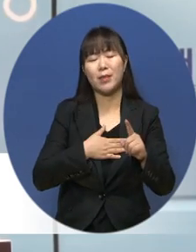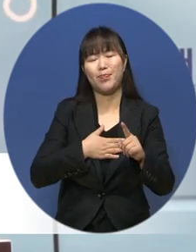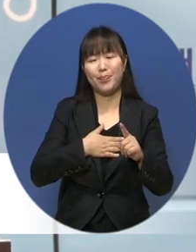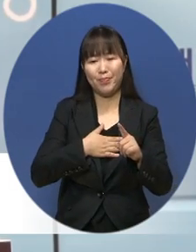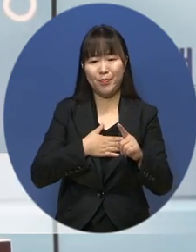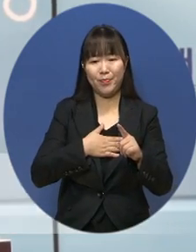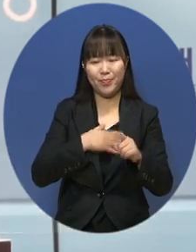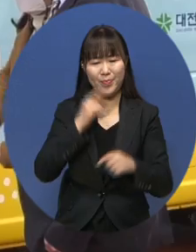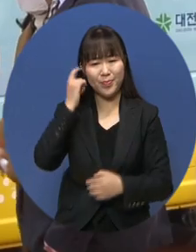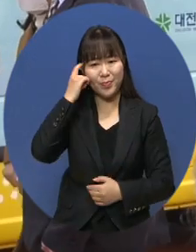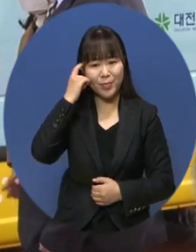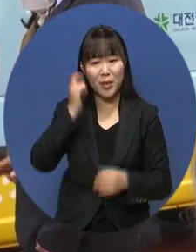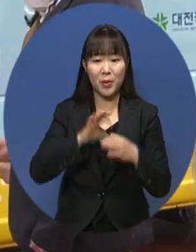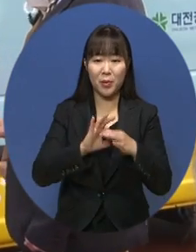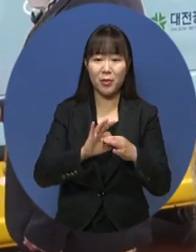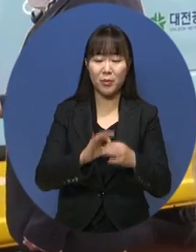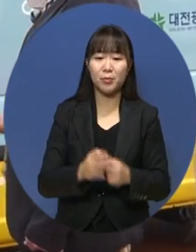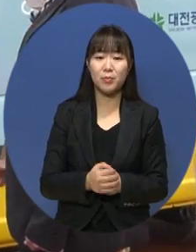심리적인 문제입니다.